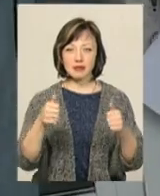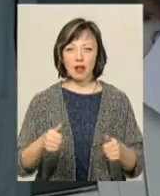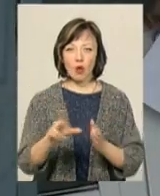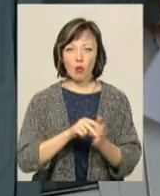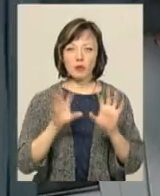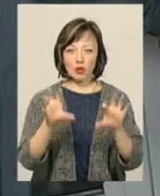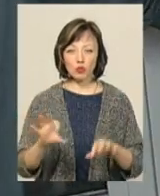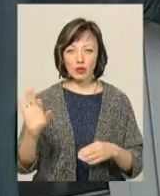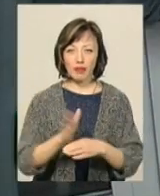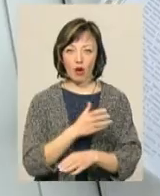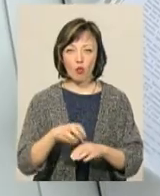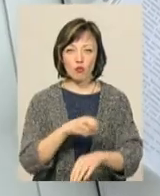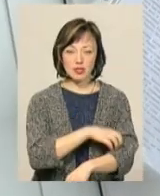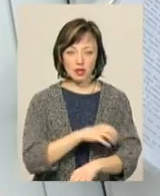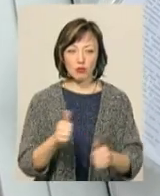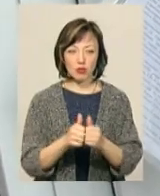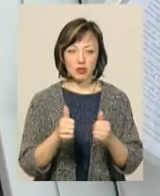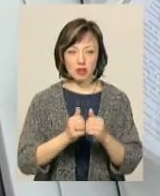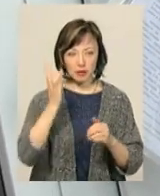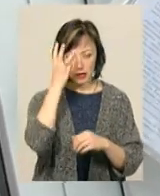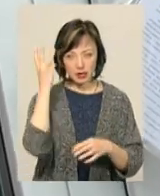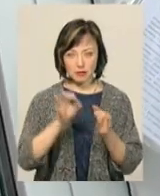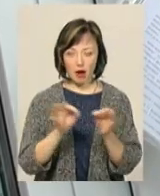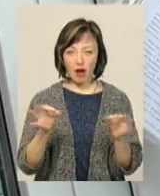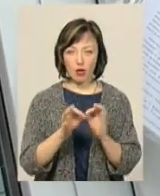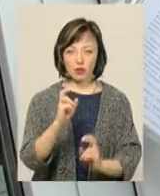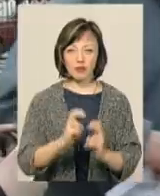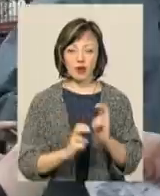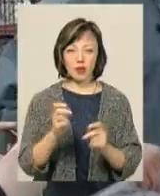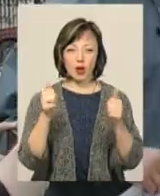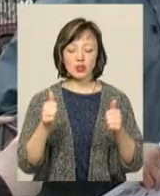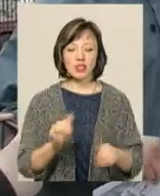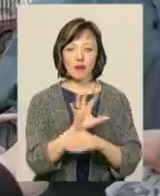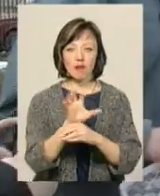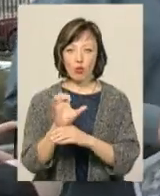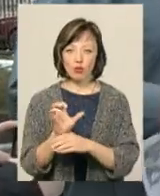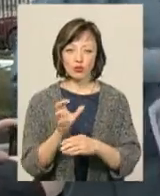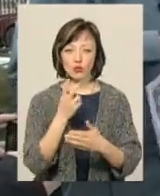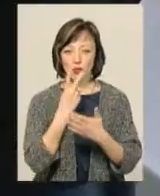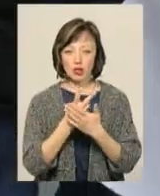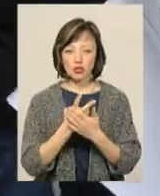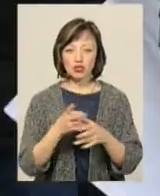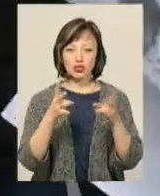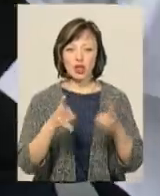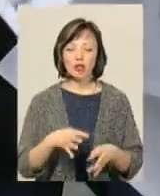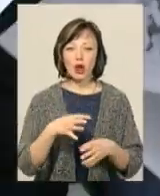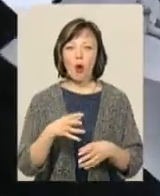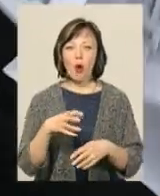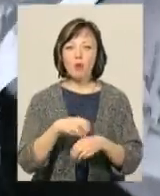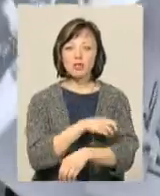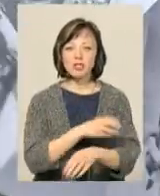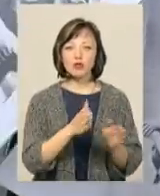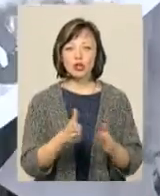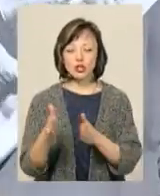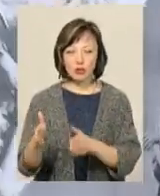копію закону про декомунізацію. Поблизу Хмельницької макаронної фабрики розвісили фото із зображеннями жертв комуністичного режиму, а